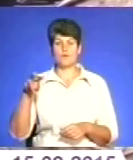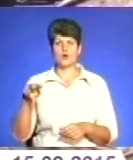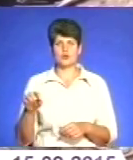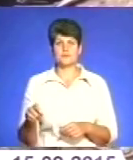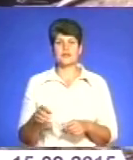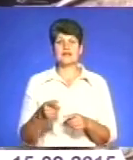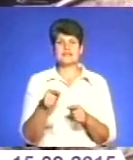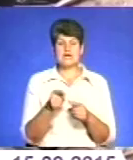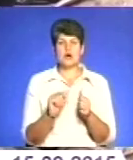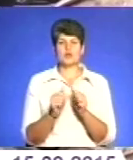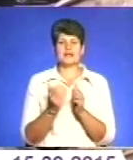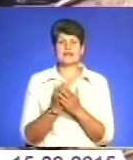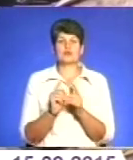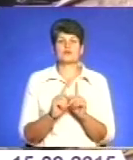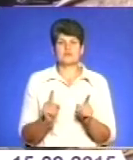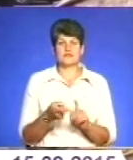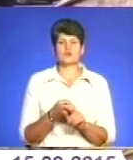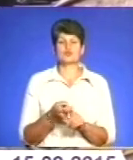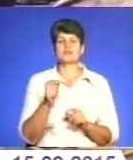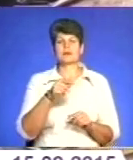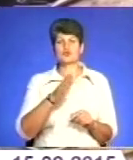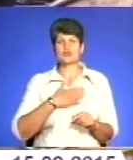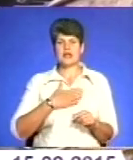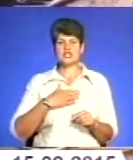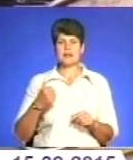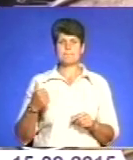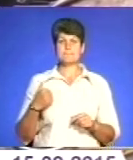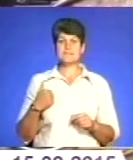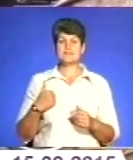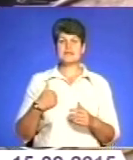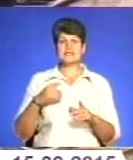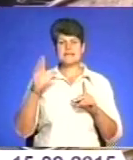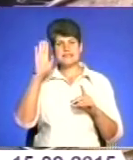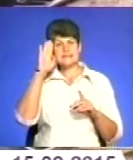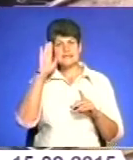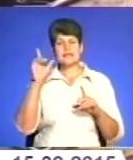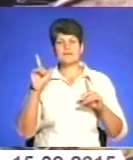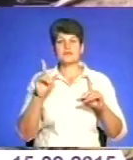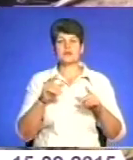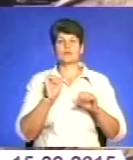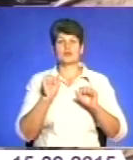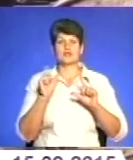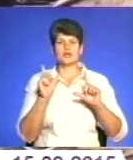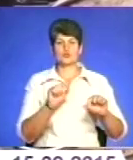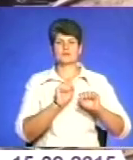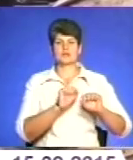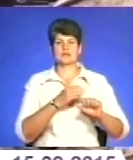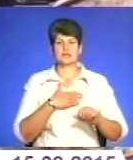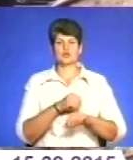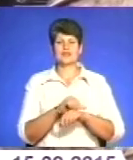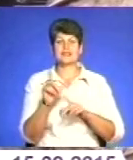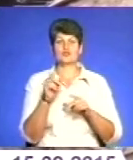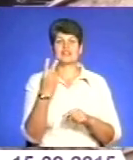є особливою в зв'язку з тим, що наші бійці, які відправляються на схід держави обороняти наші кордони, вони їдуть на